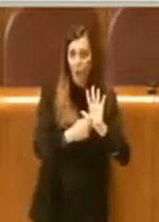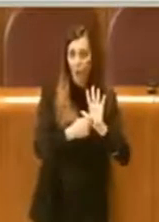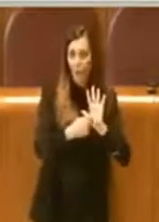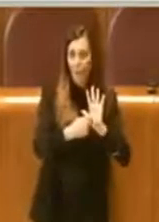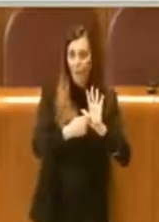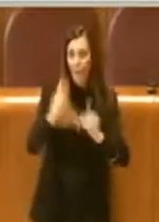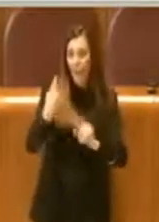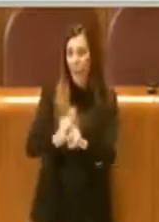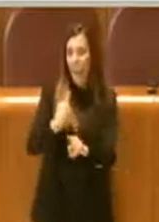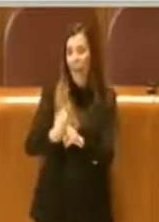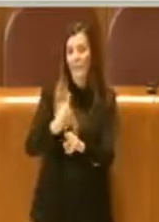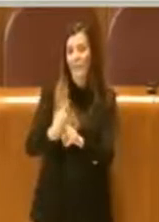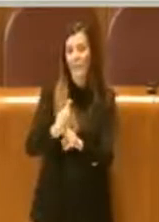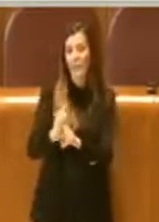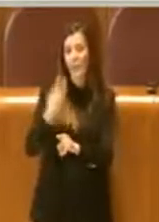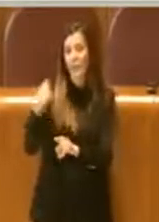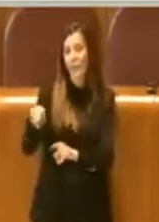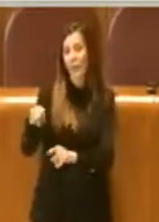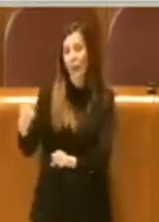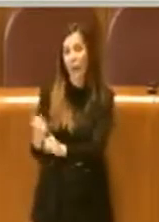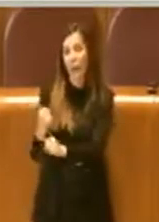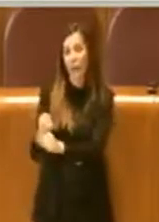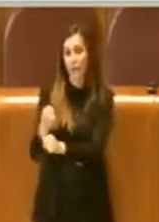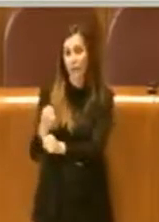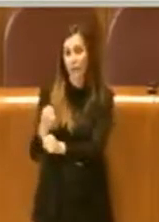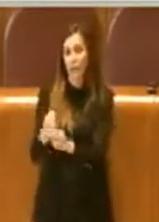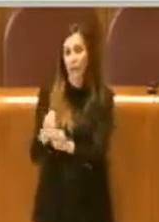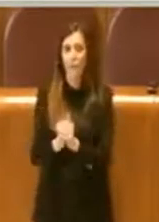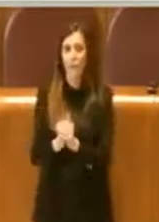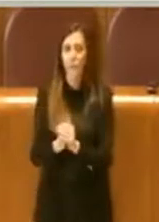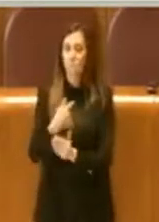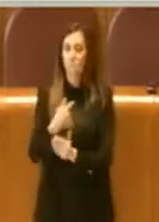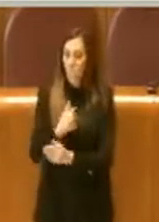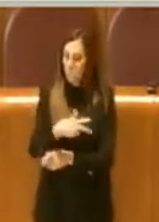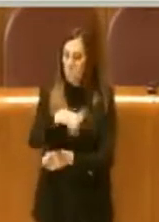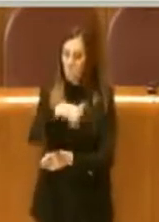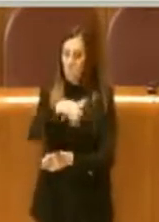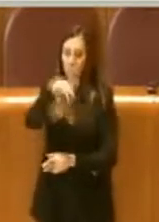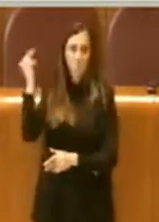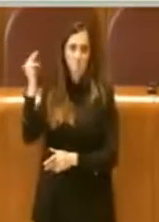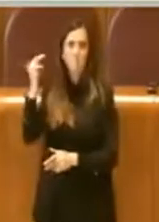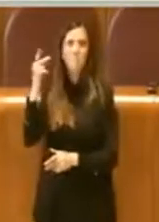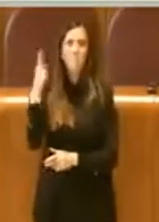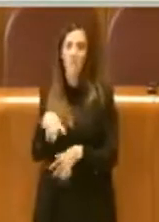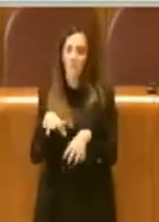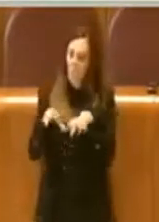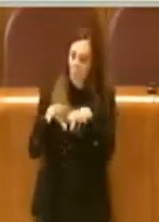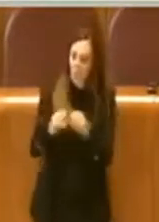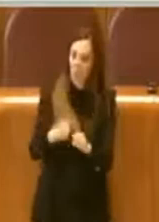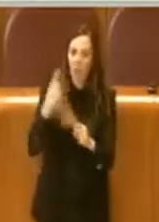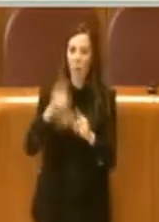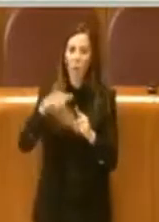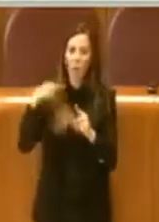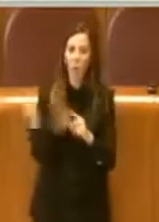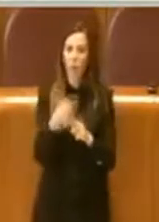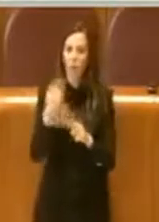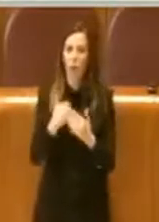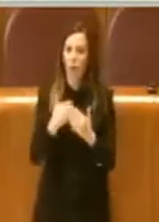le esigenze dei lavoratori. Riconosco l'impegno veramente di tutti e vi ringrazio di cuore per